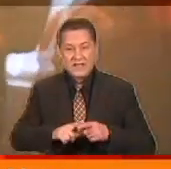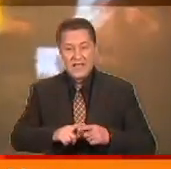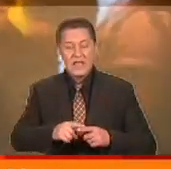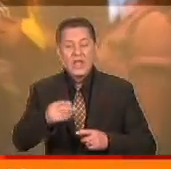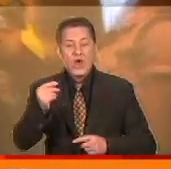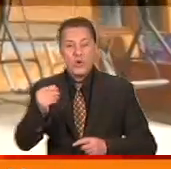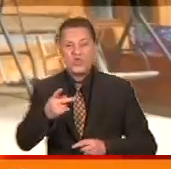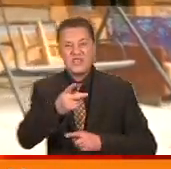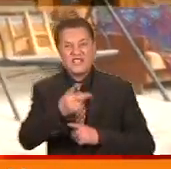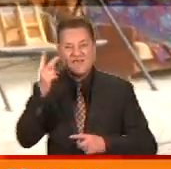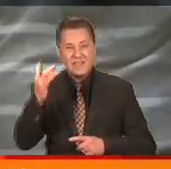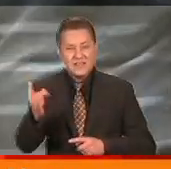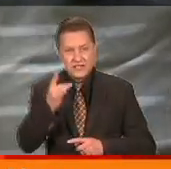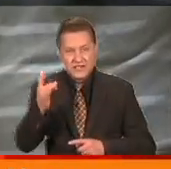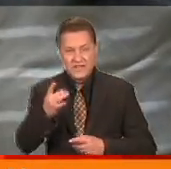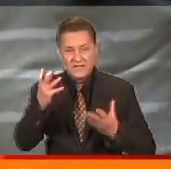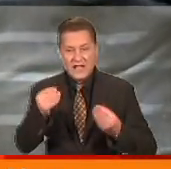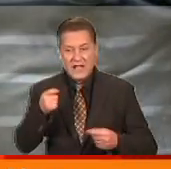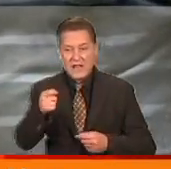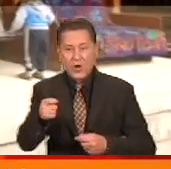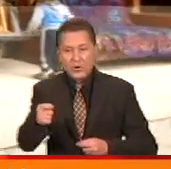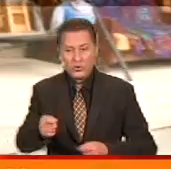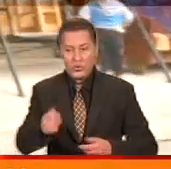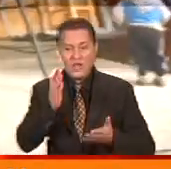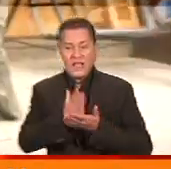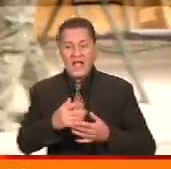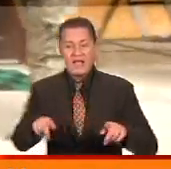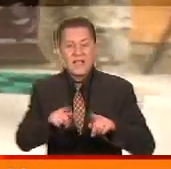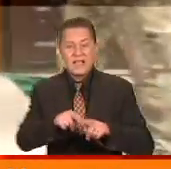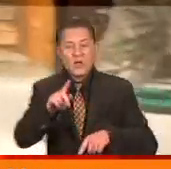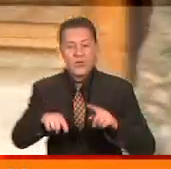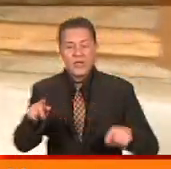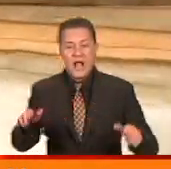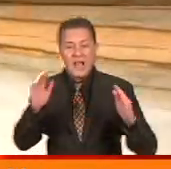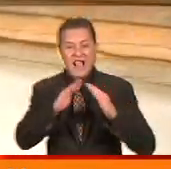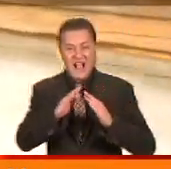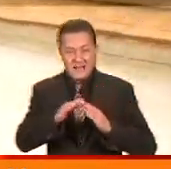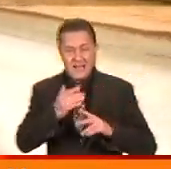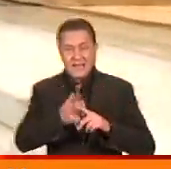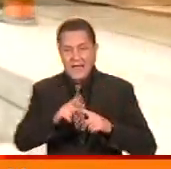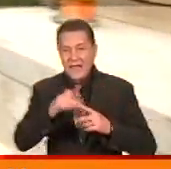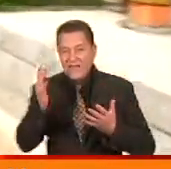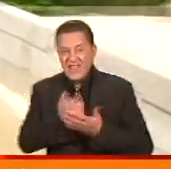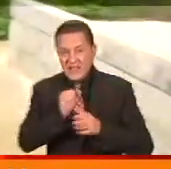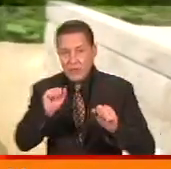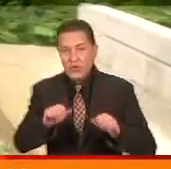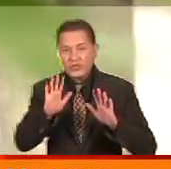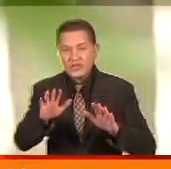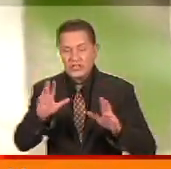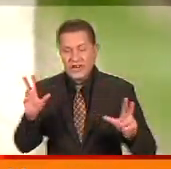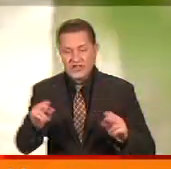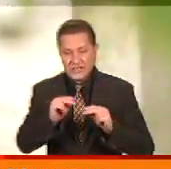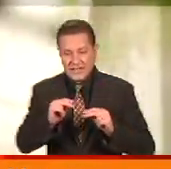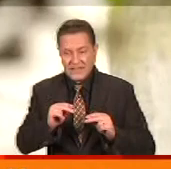двічі на день нагодують. Та є такі унікальні хати, що віднайти їх можуть лише щасливчики. І вільні місця